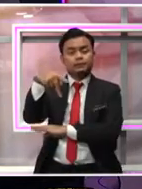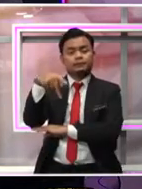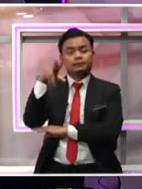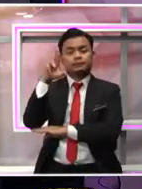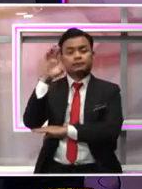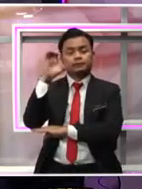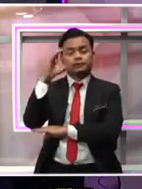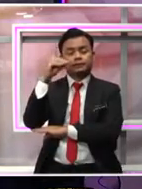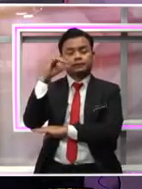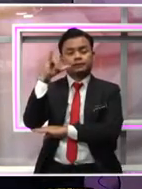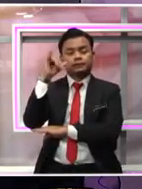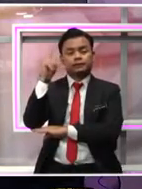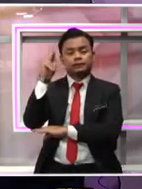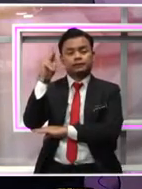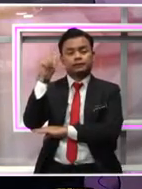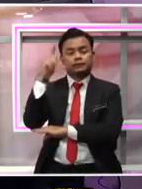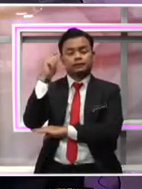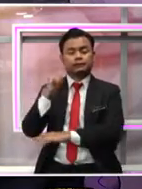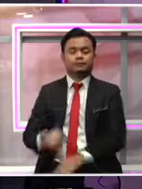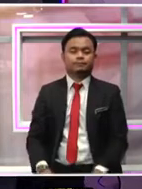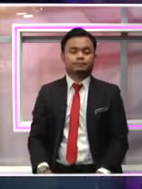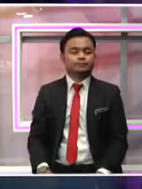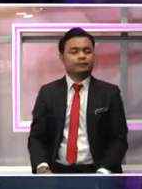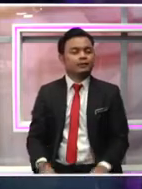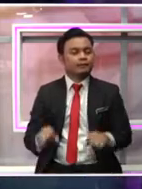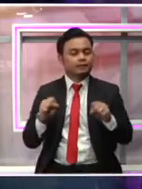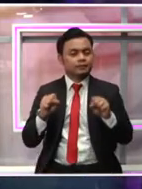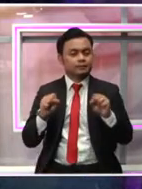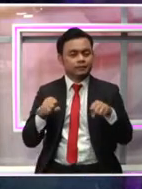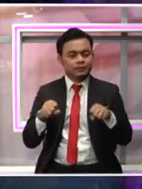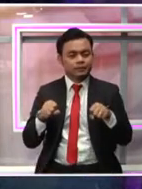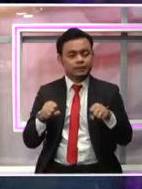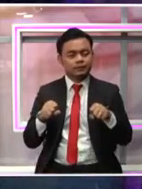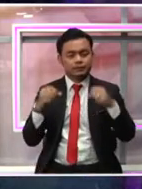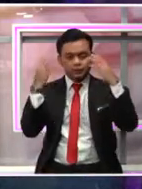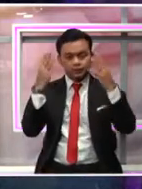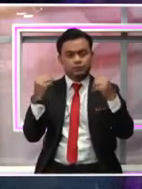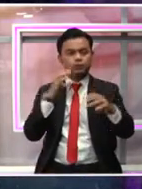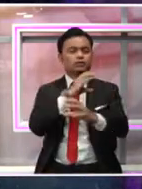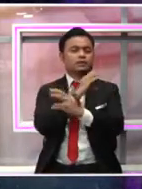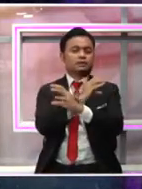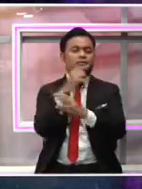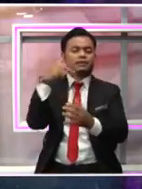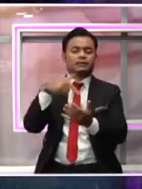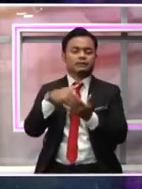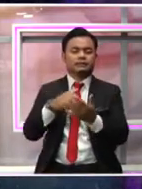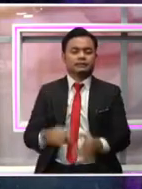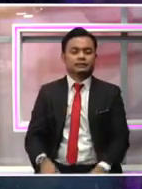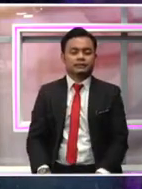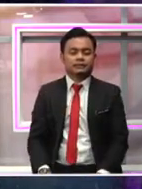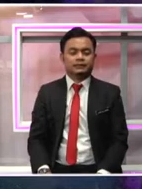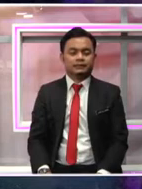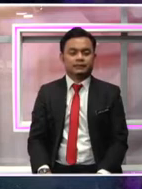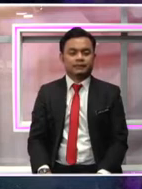nampaknya cek Guna cabor Lagi nisada anak-anak murid tak Ceko yakin mungkin bisa tak boleh kok gak jawab